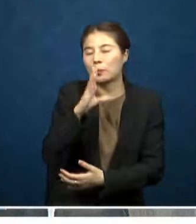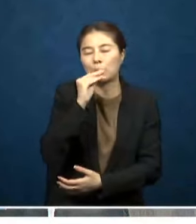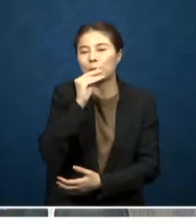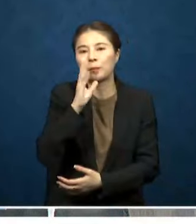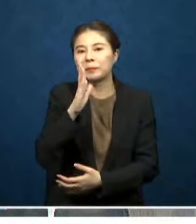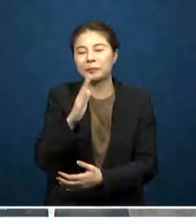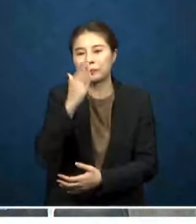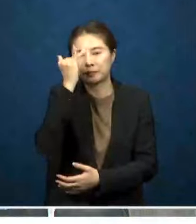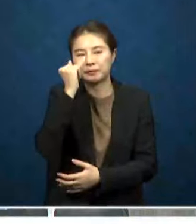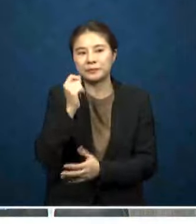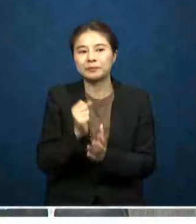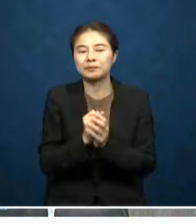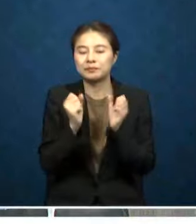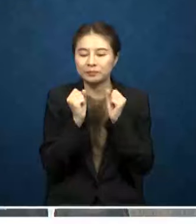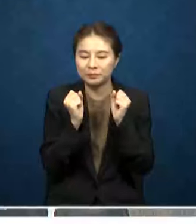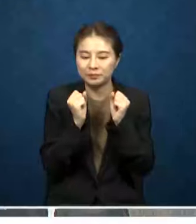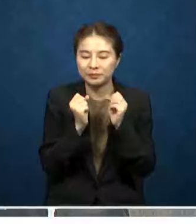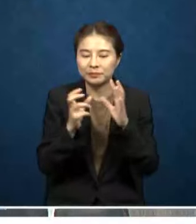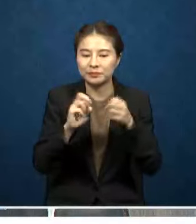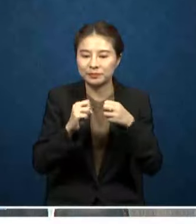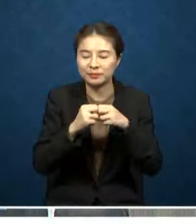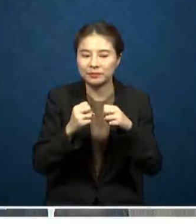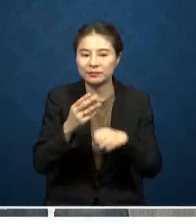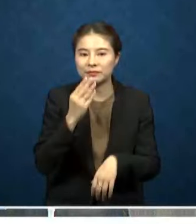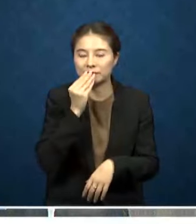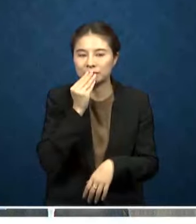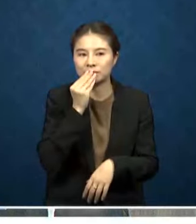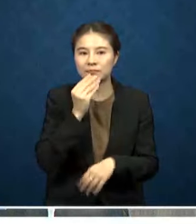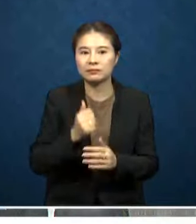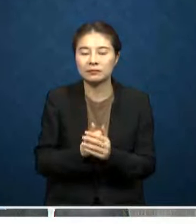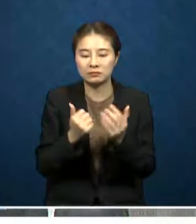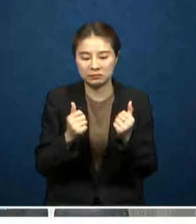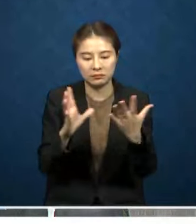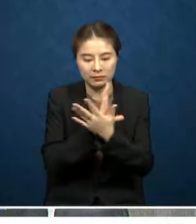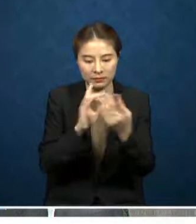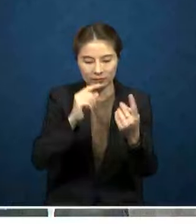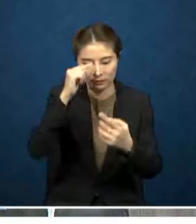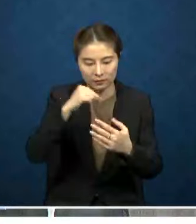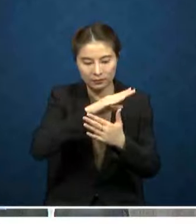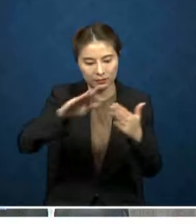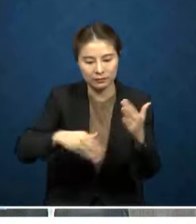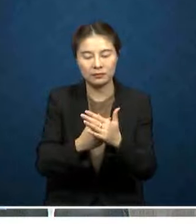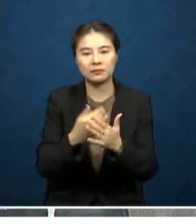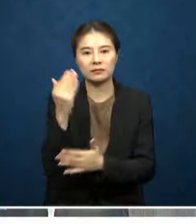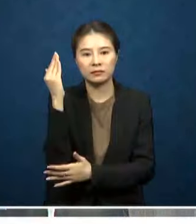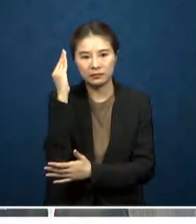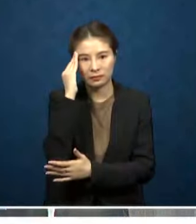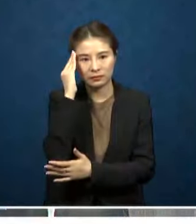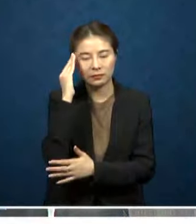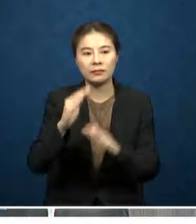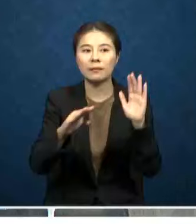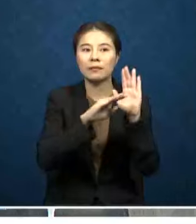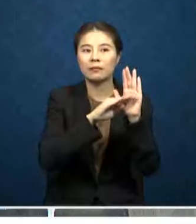โดนหมิ่นประมาทแต่เป็นที่รับรู้ในสังคมไทยแล้วขั้นตอนของการ